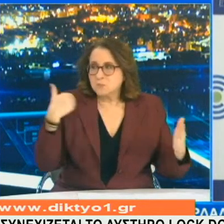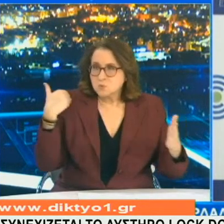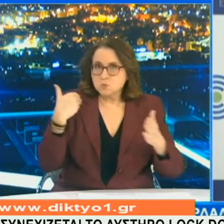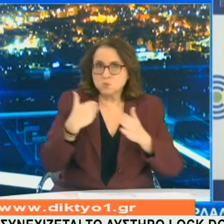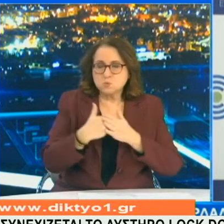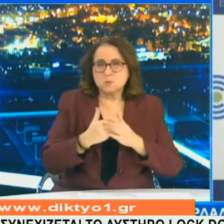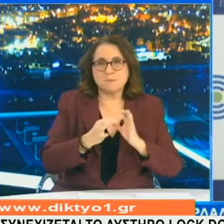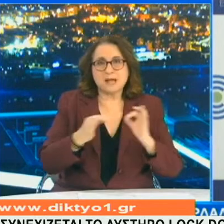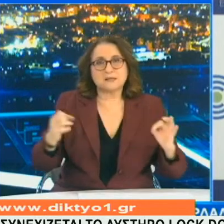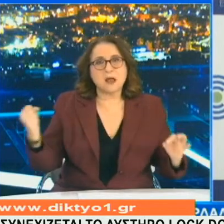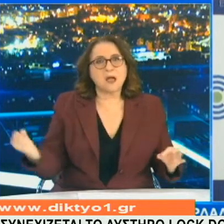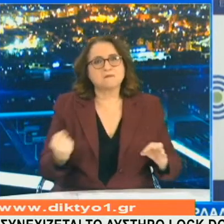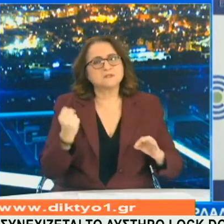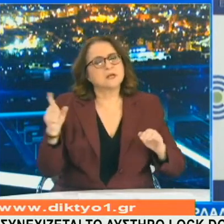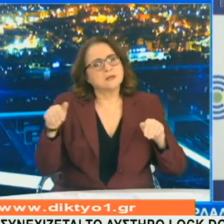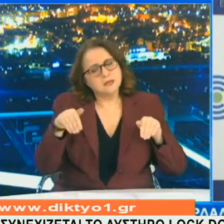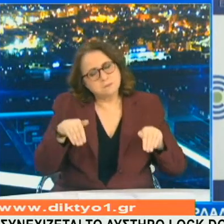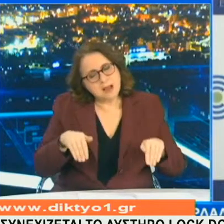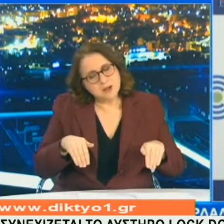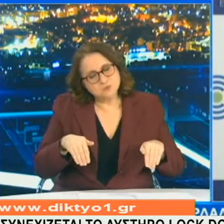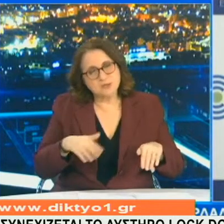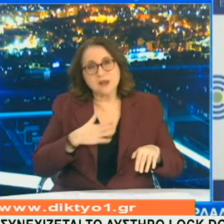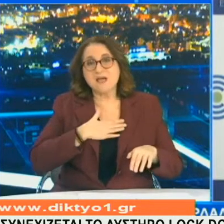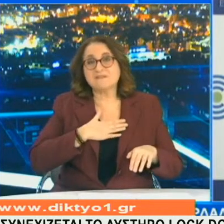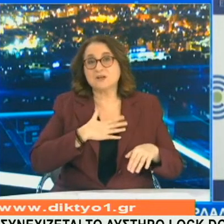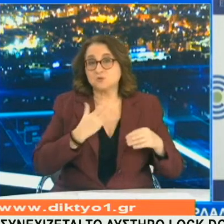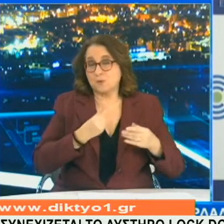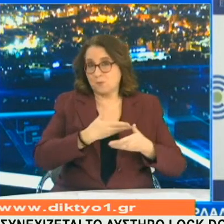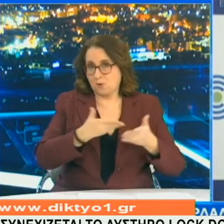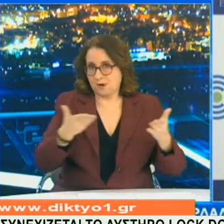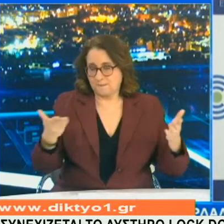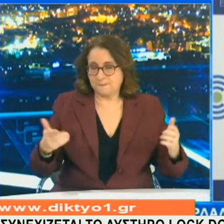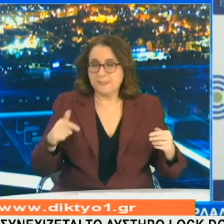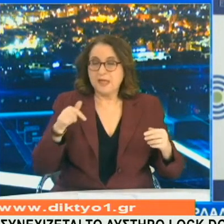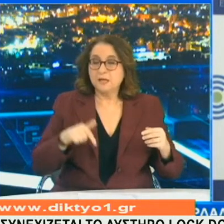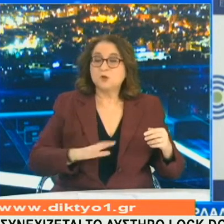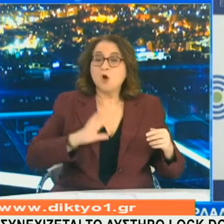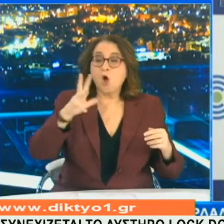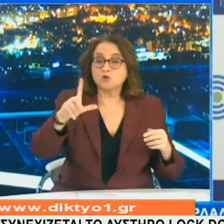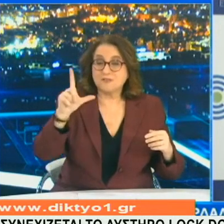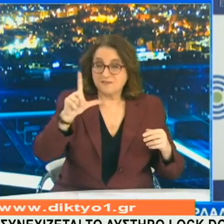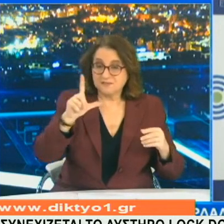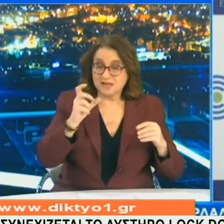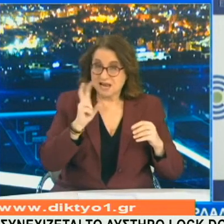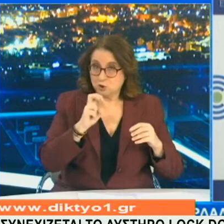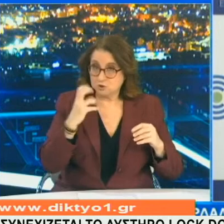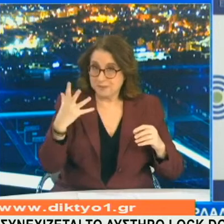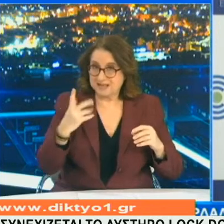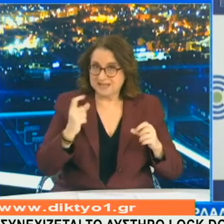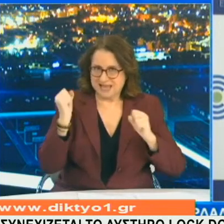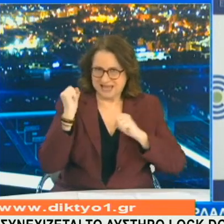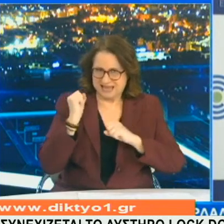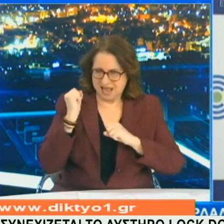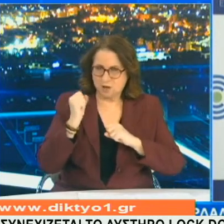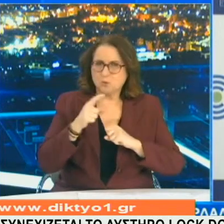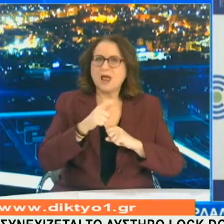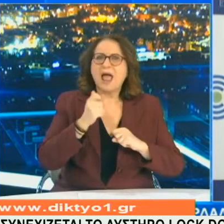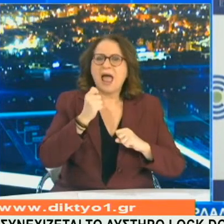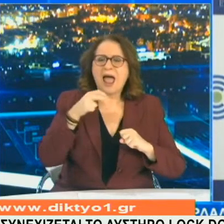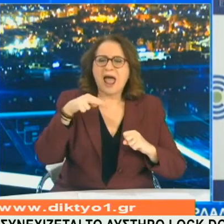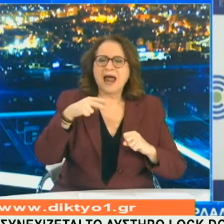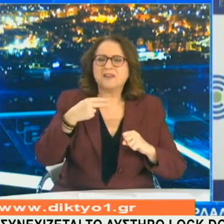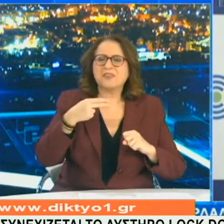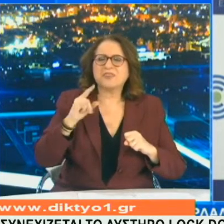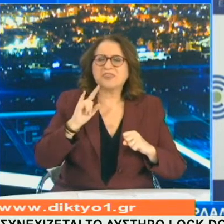των πρόσθετων μέτρων. Τέλος, τα μέτρα παρατείνονται μέχρι την Δευτέρα 25 Ιανουαρίου για την τοπική κοινότητα Ανθύλης του